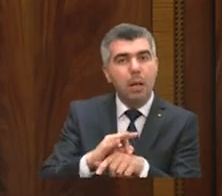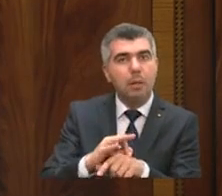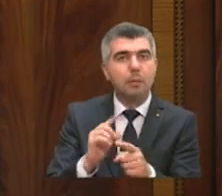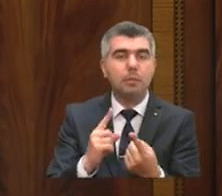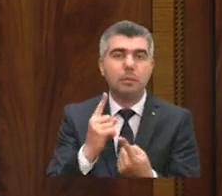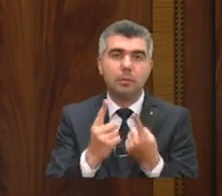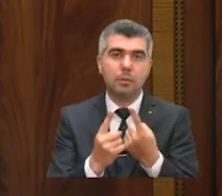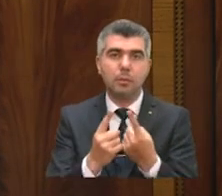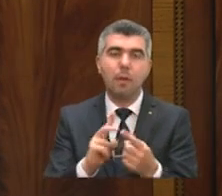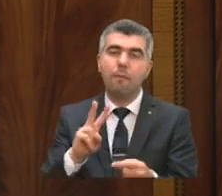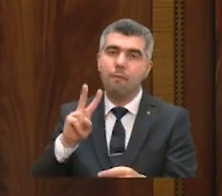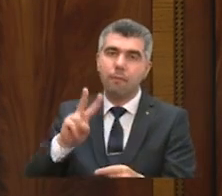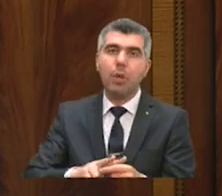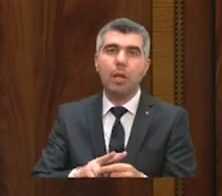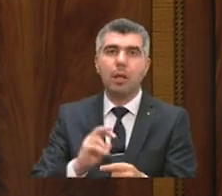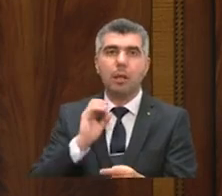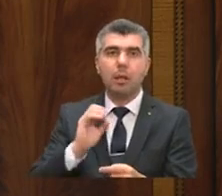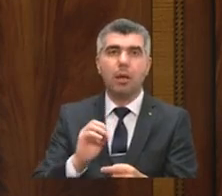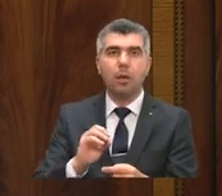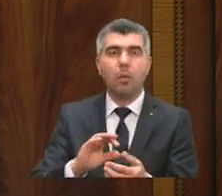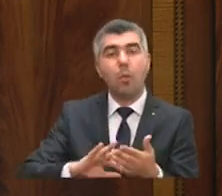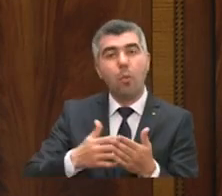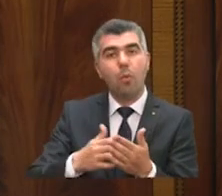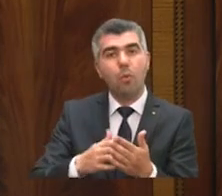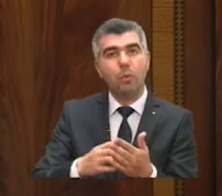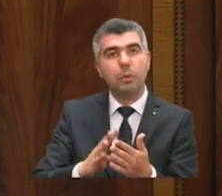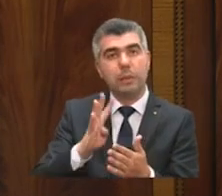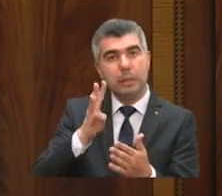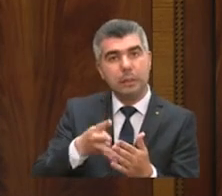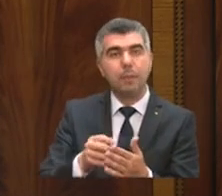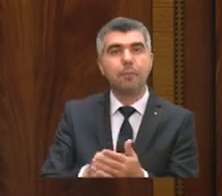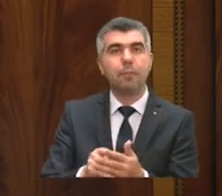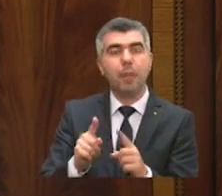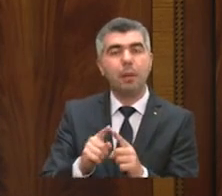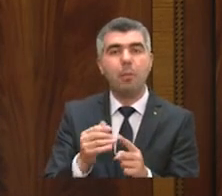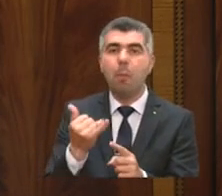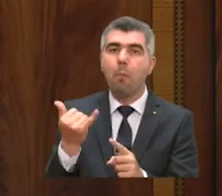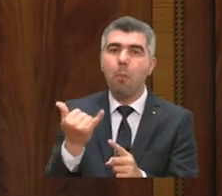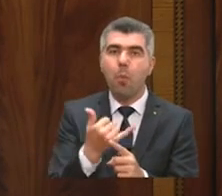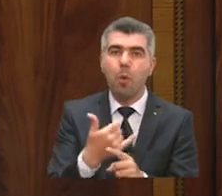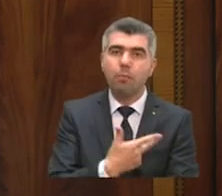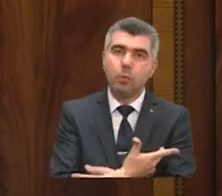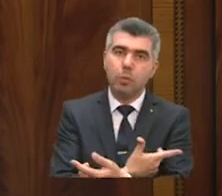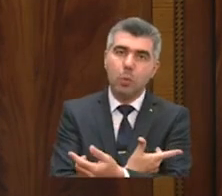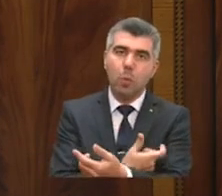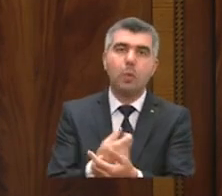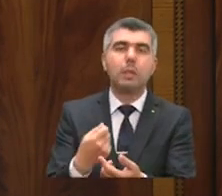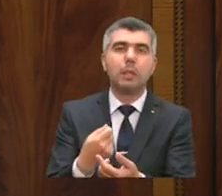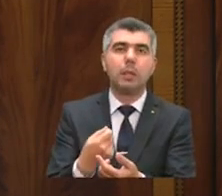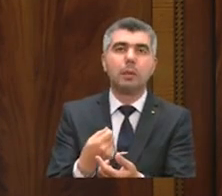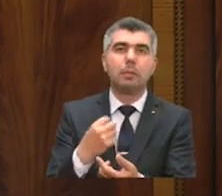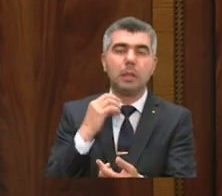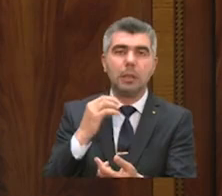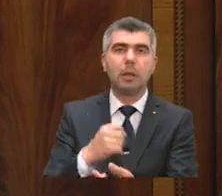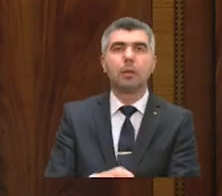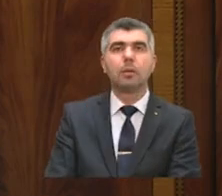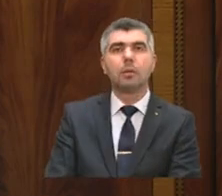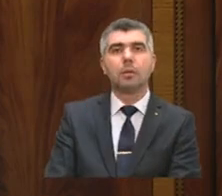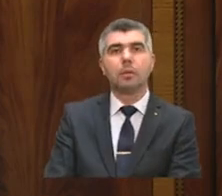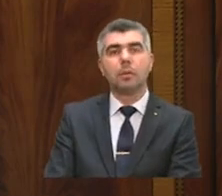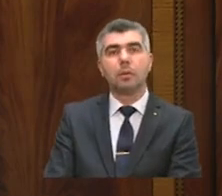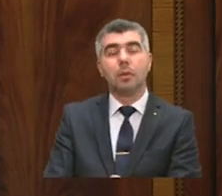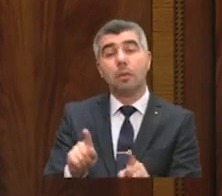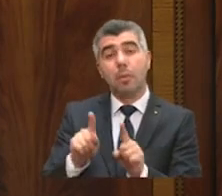او حاله حقيقيه، وباش يمكننا نتحققوا لازم نديروا بعض الفحوصات البيولوجيه اللي هي لا بي سي ار. الوغ لا بي سي